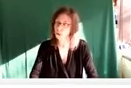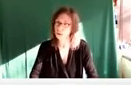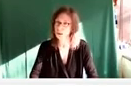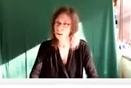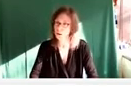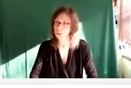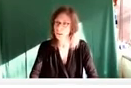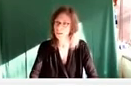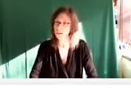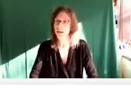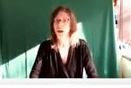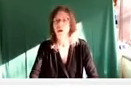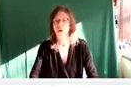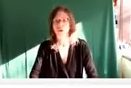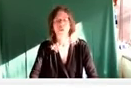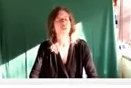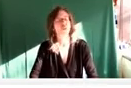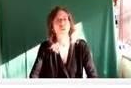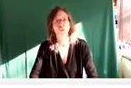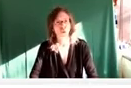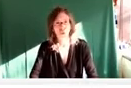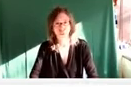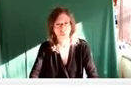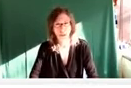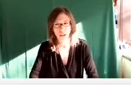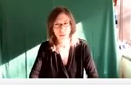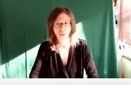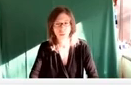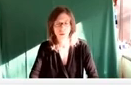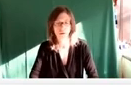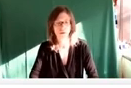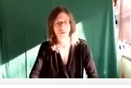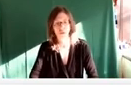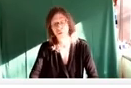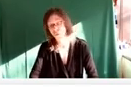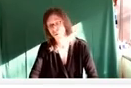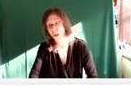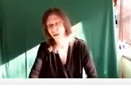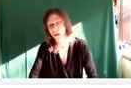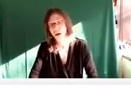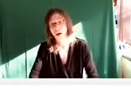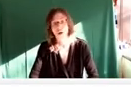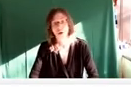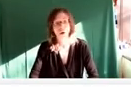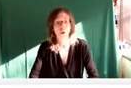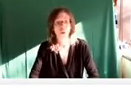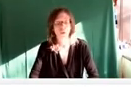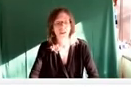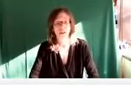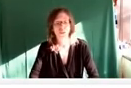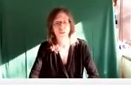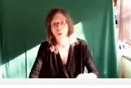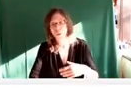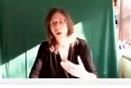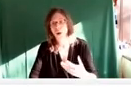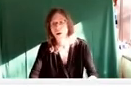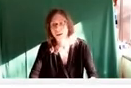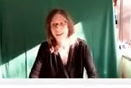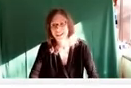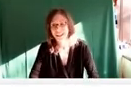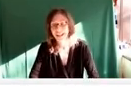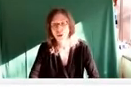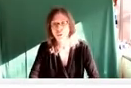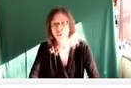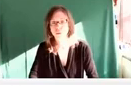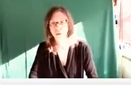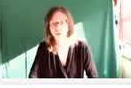tout dépendant des domaines. Il y a eu beaucoup de trucs publiés sur ce sujet-là. Un des numéros qui